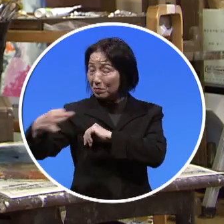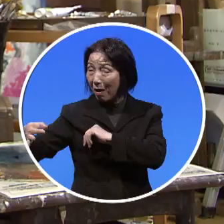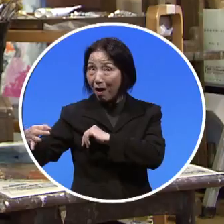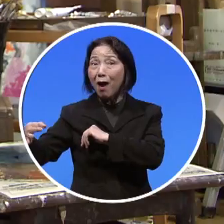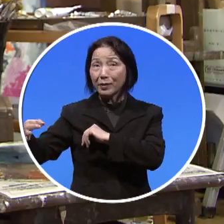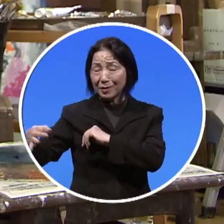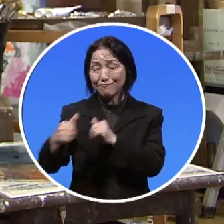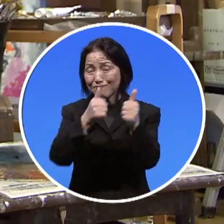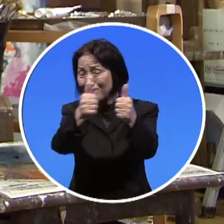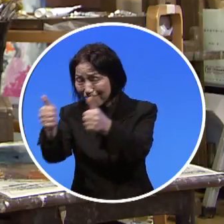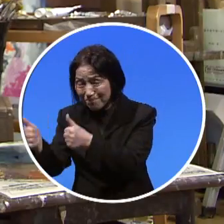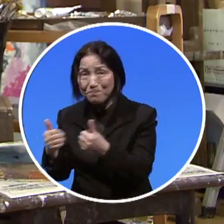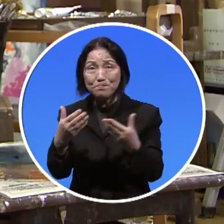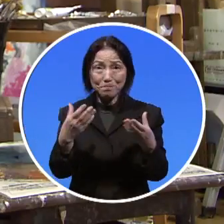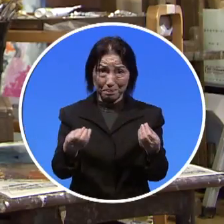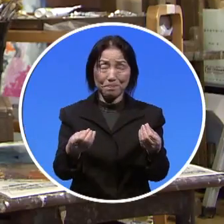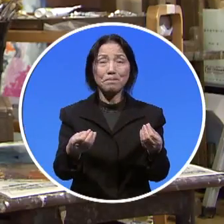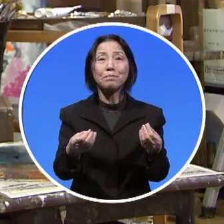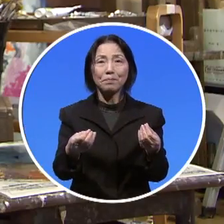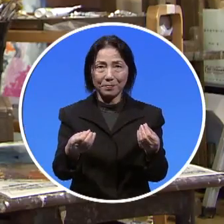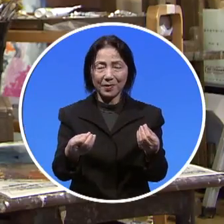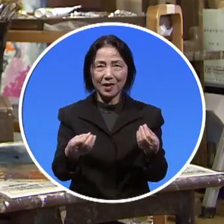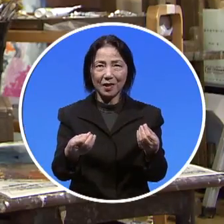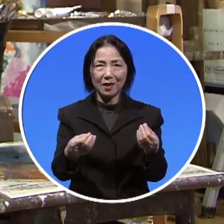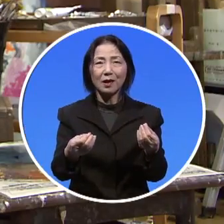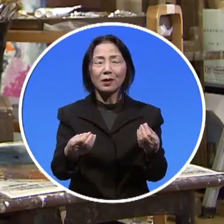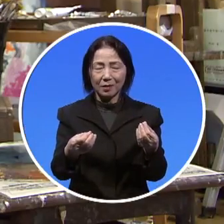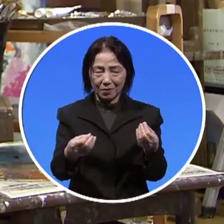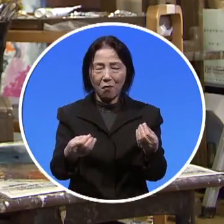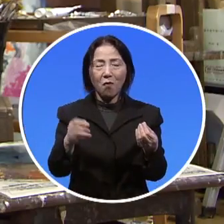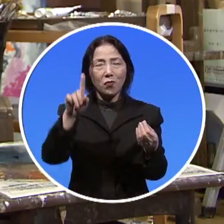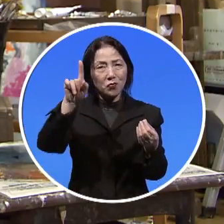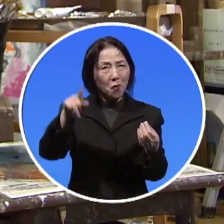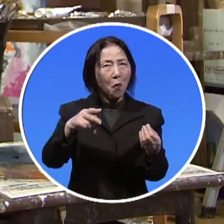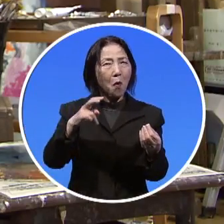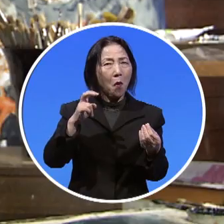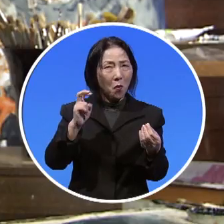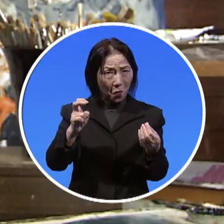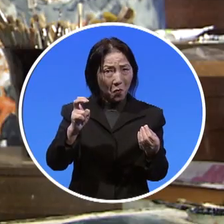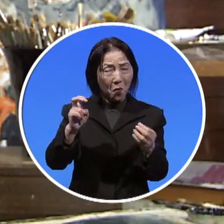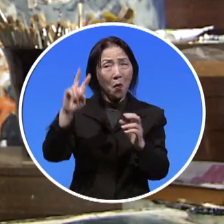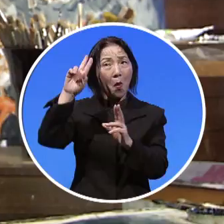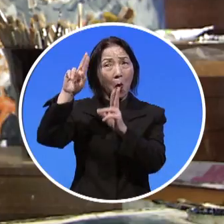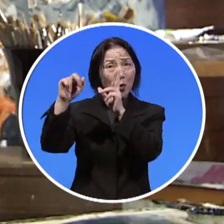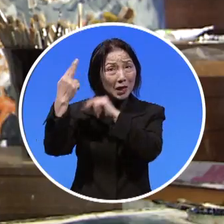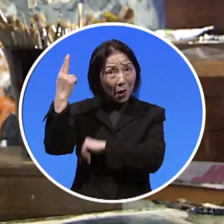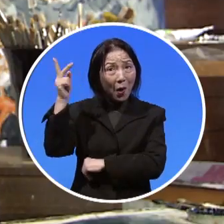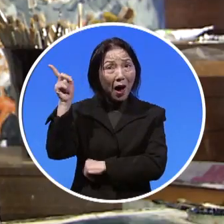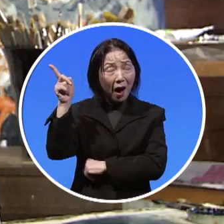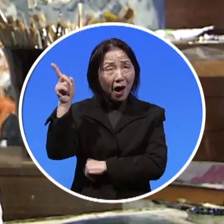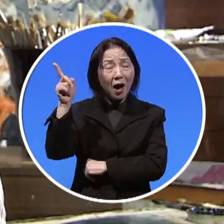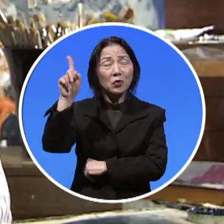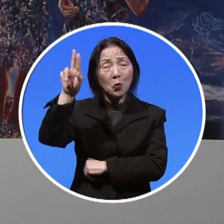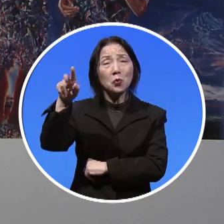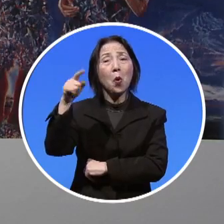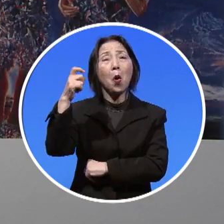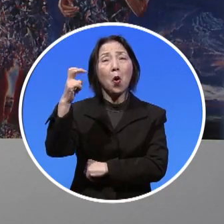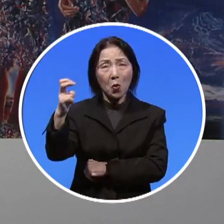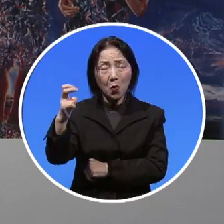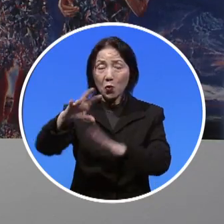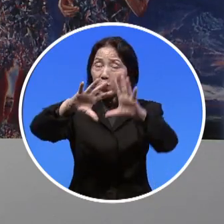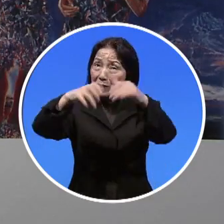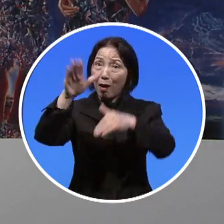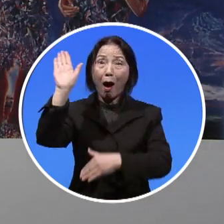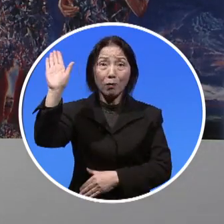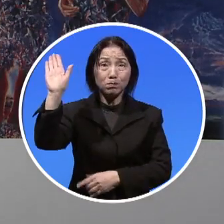磁場を巡ったりロン部局の風をもらったでいきたい沖縄のとの野呂さんです